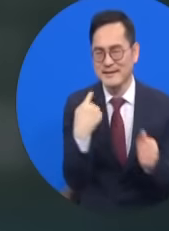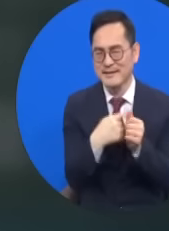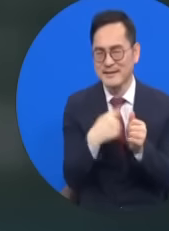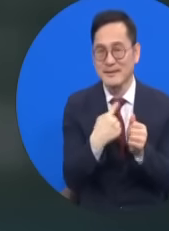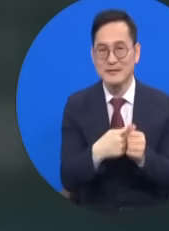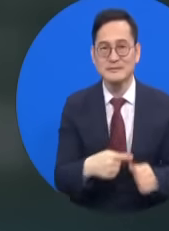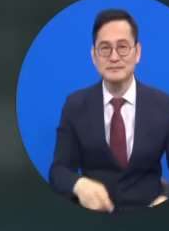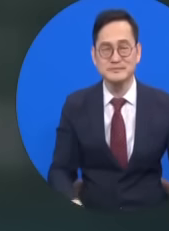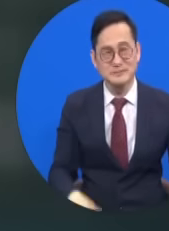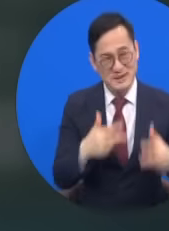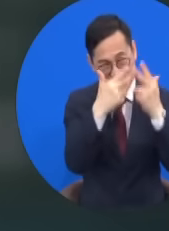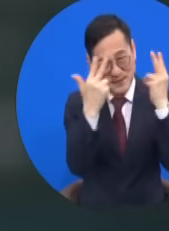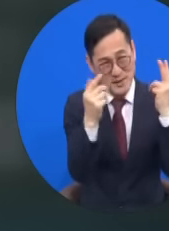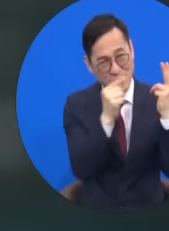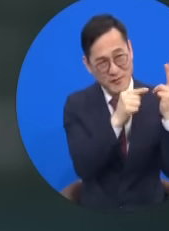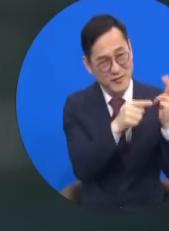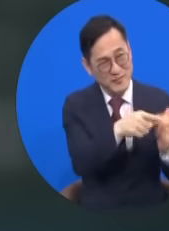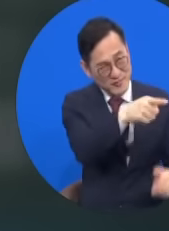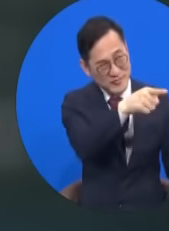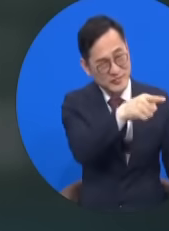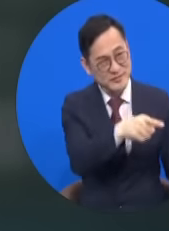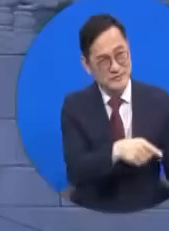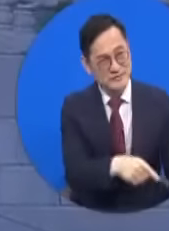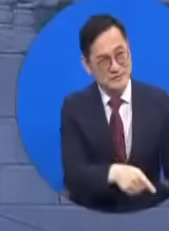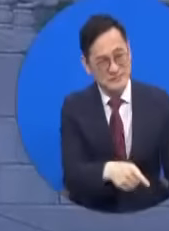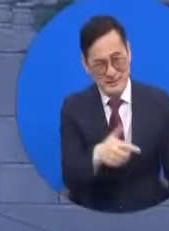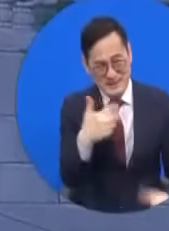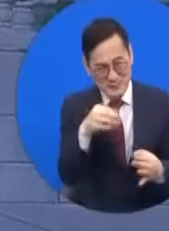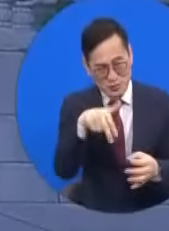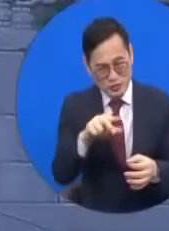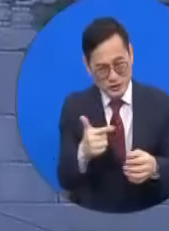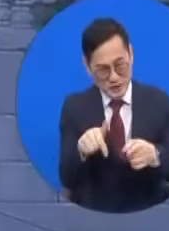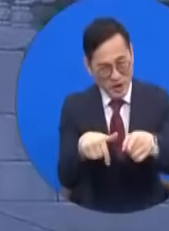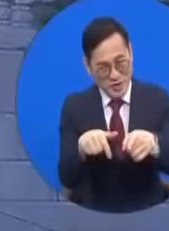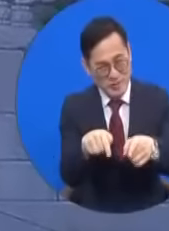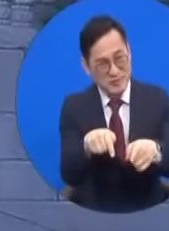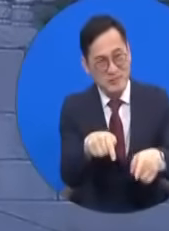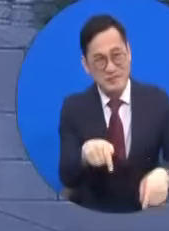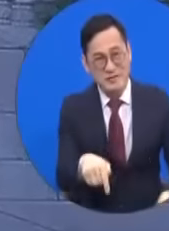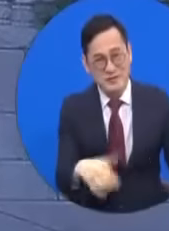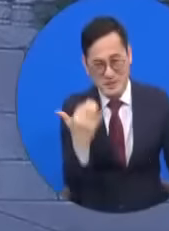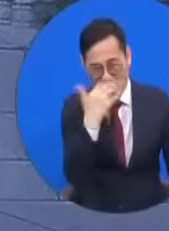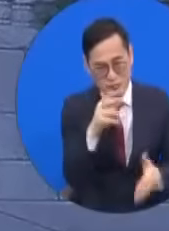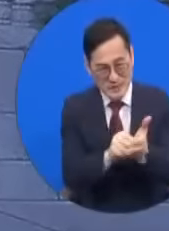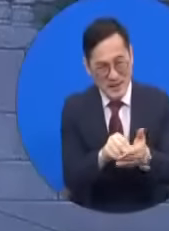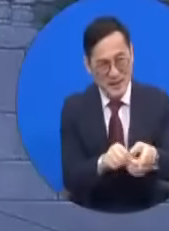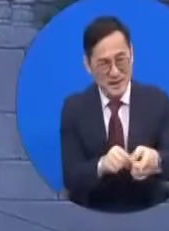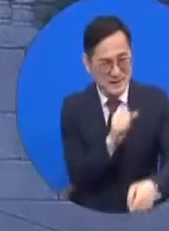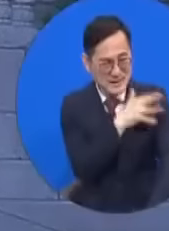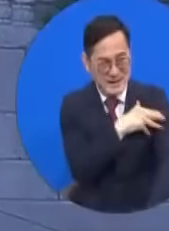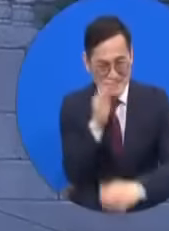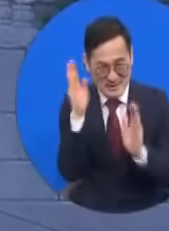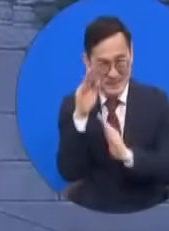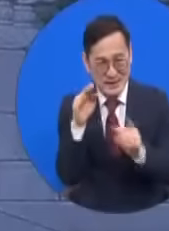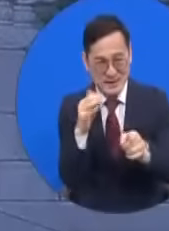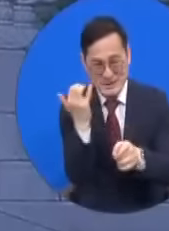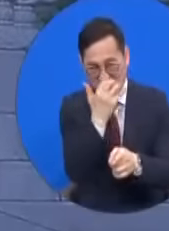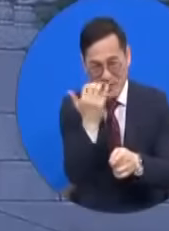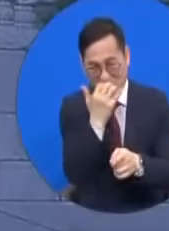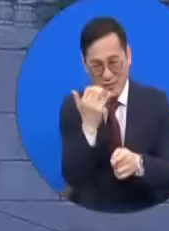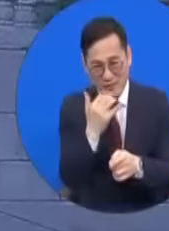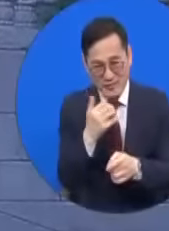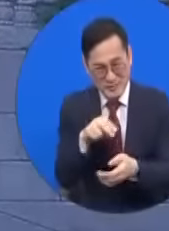비판했습니다. 이 대표도 결국 이 김준혁 후보자가 밝혔던 이대생 성상납